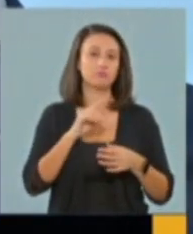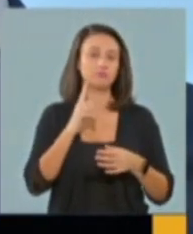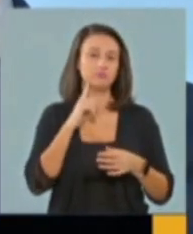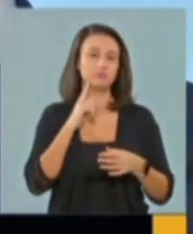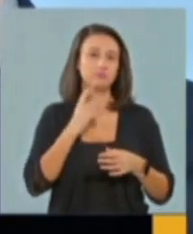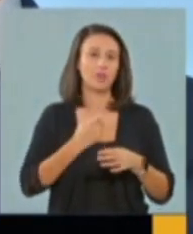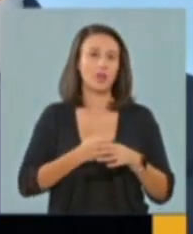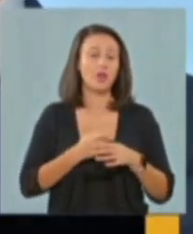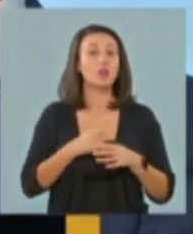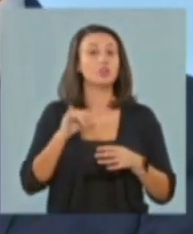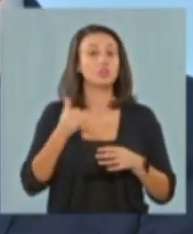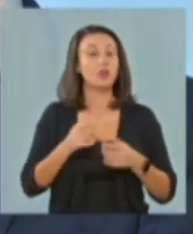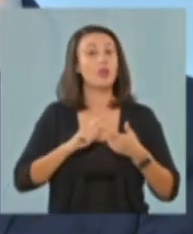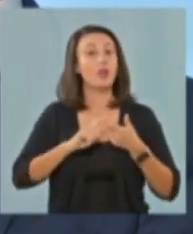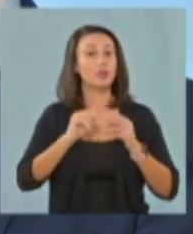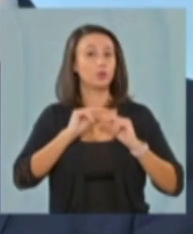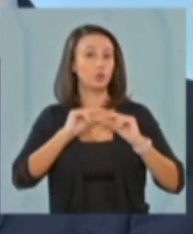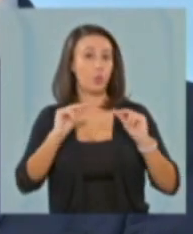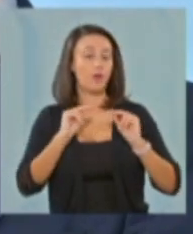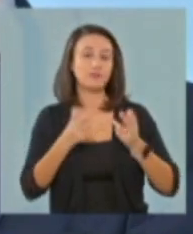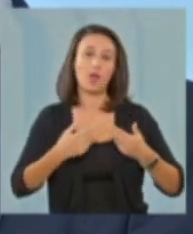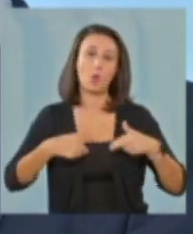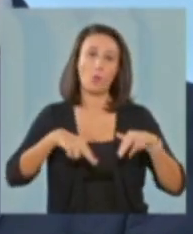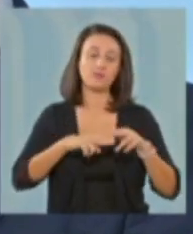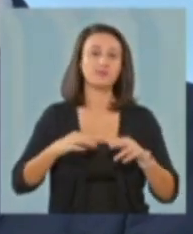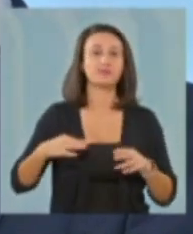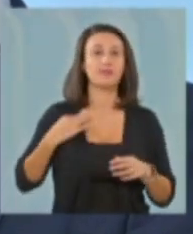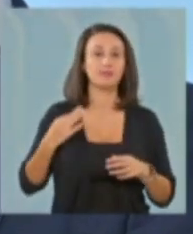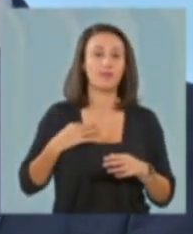țin până la urmă de educația noastră sanitară